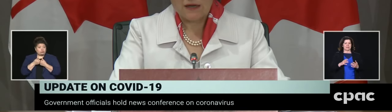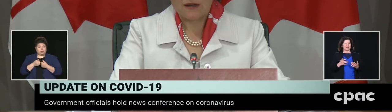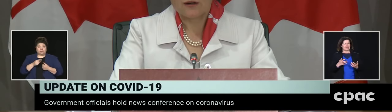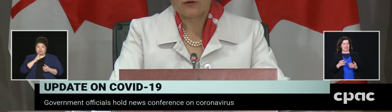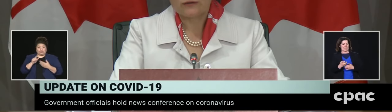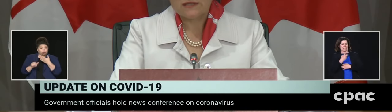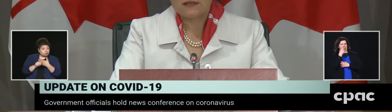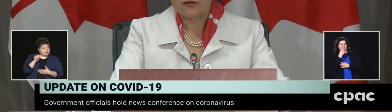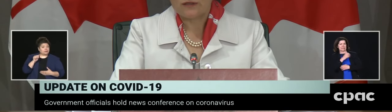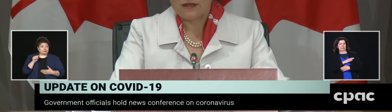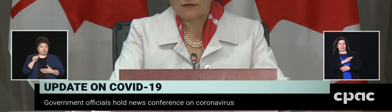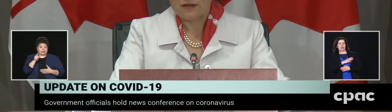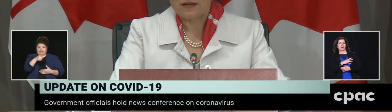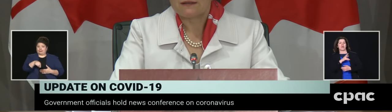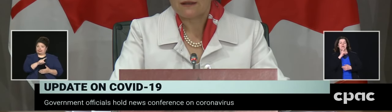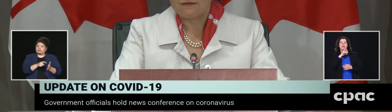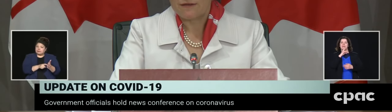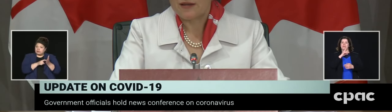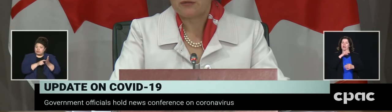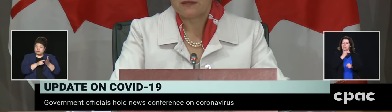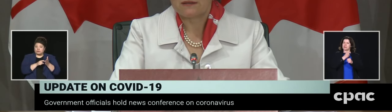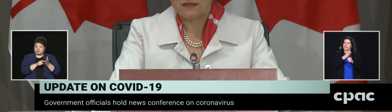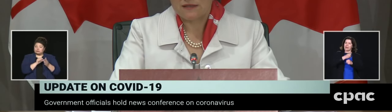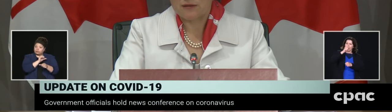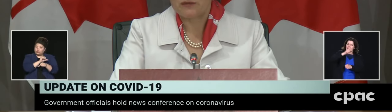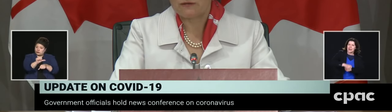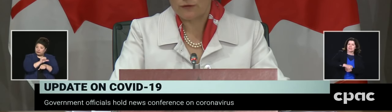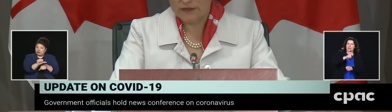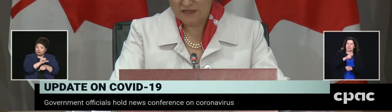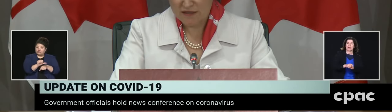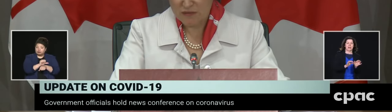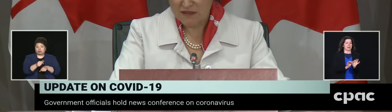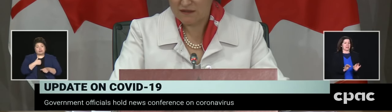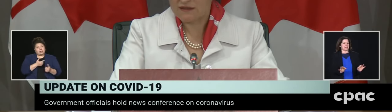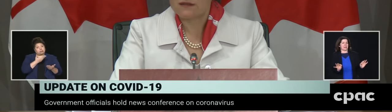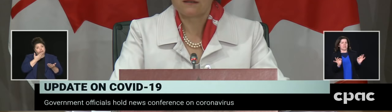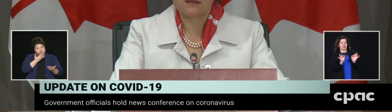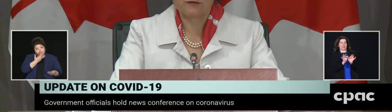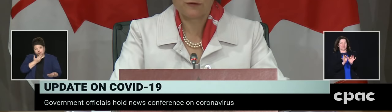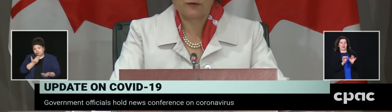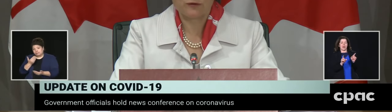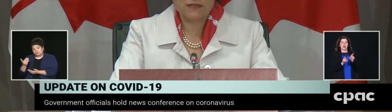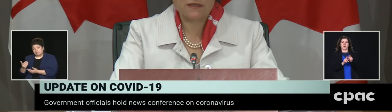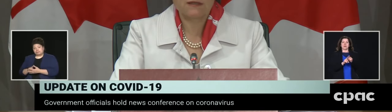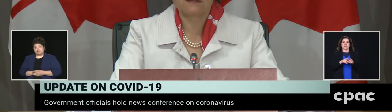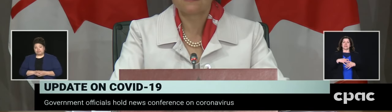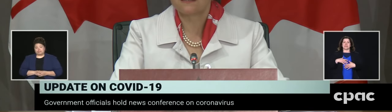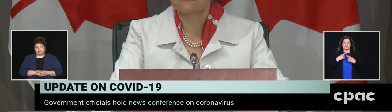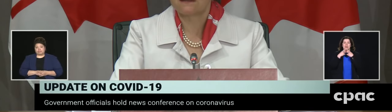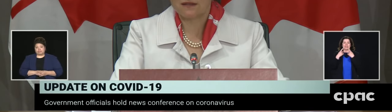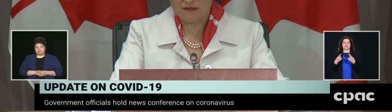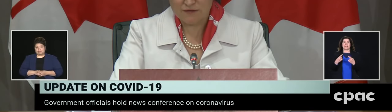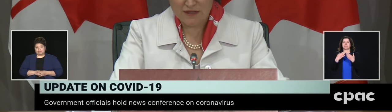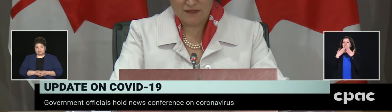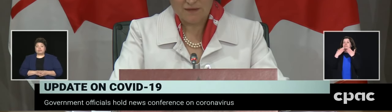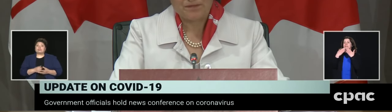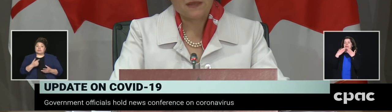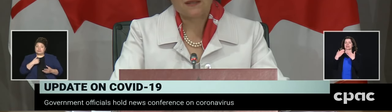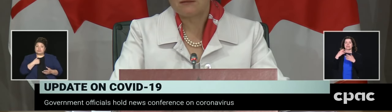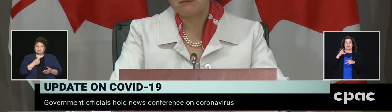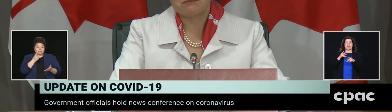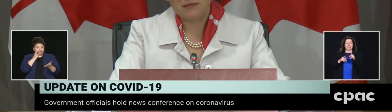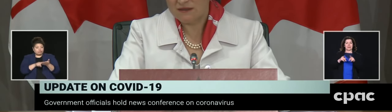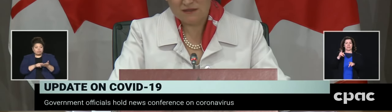aussi le travail des femmes et des hommes des forces armées canadiennes qui font aussi ce travail.